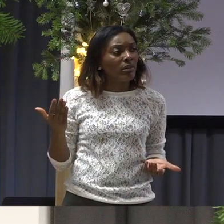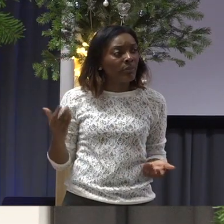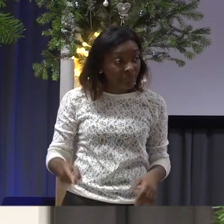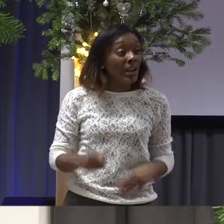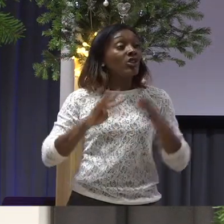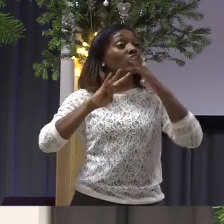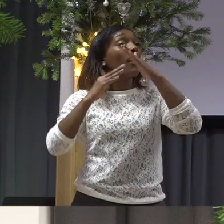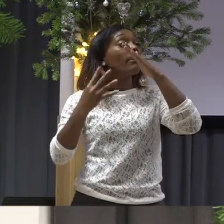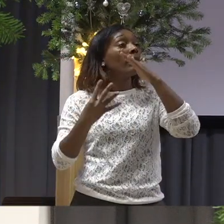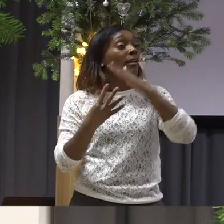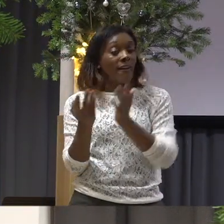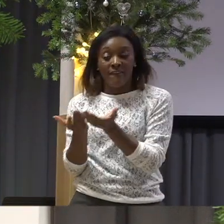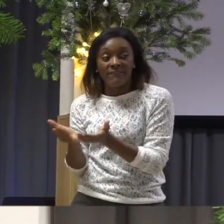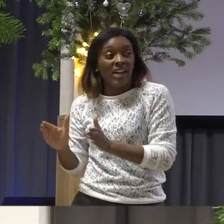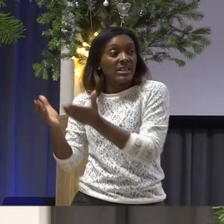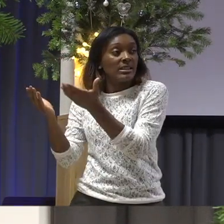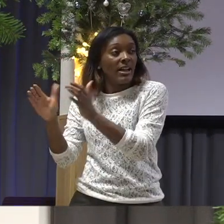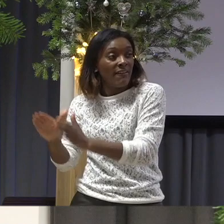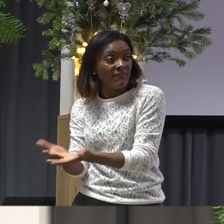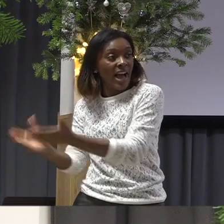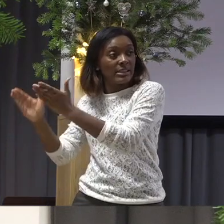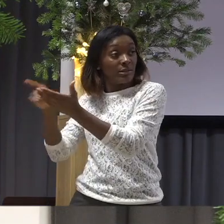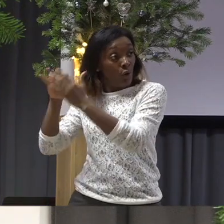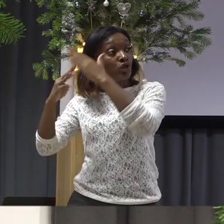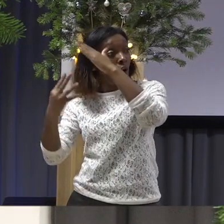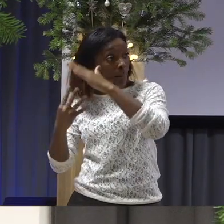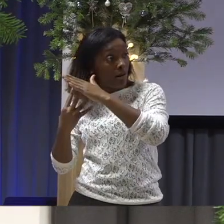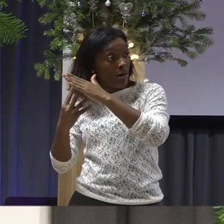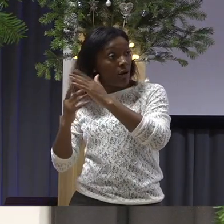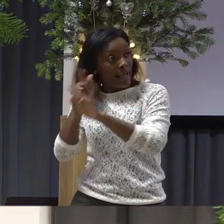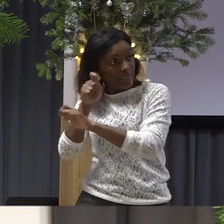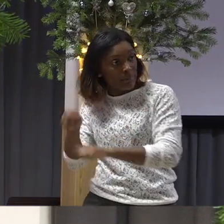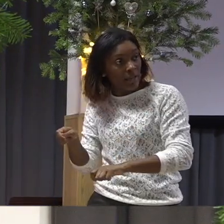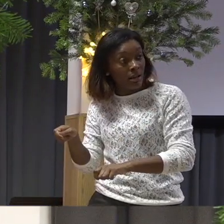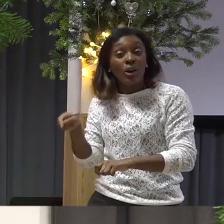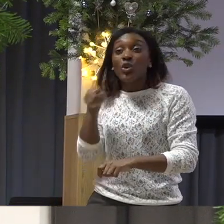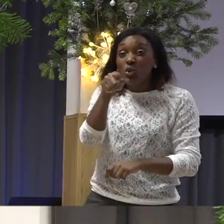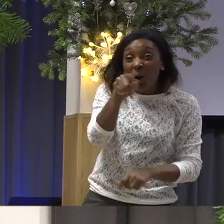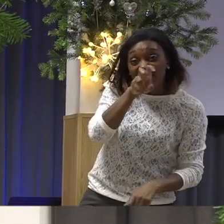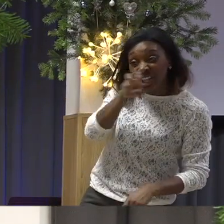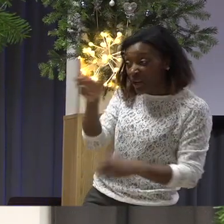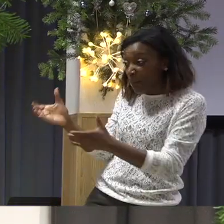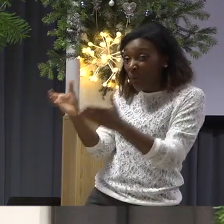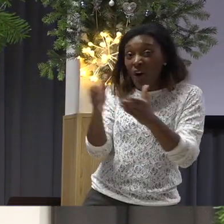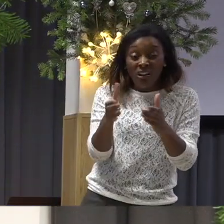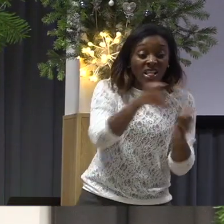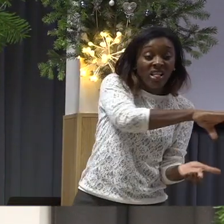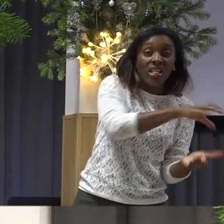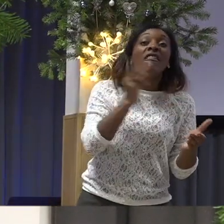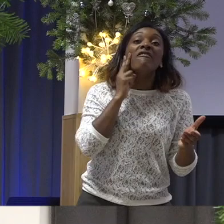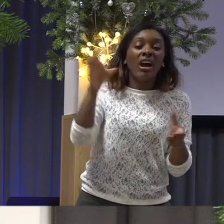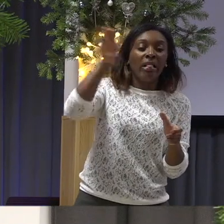toi. Et vous vous en êtes servi pour boire du vin. Toi, tes